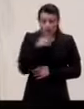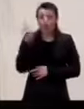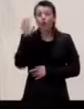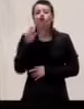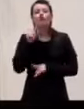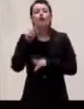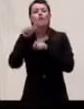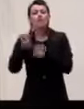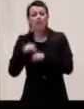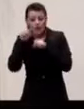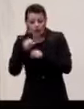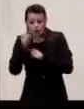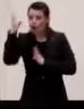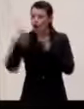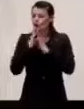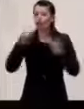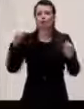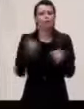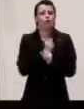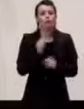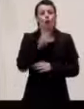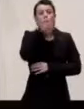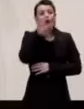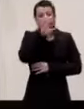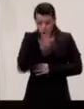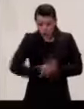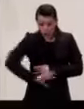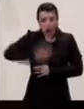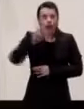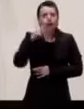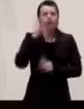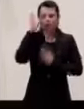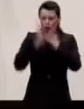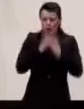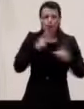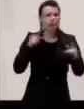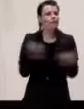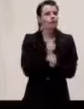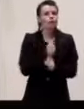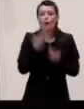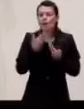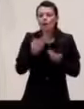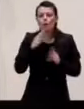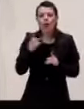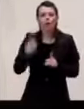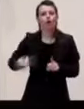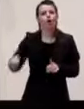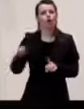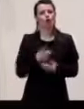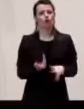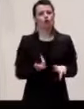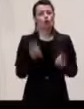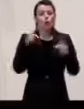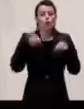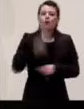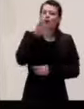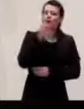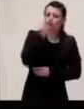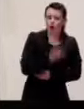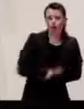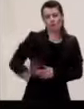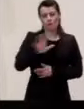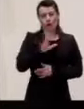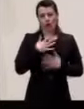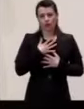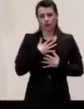Veneto e ciò che è successo nelle altre regioni, per fortuna per loro, cioè qui in Regione Lombardia, e se su questo, voglio dire, che voi